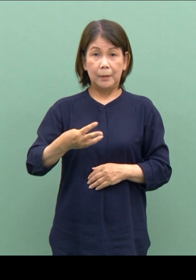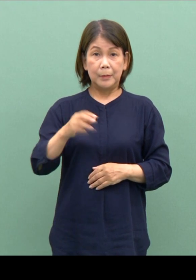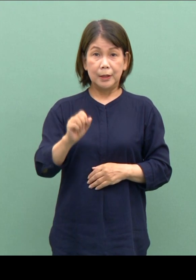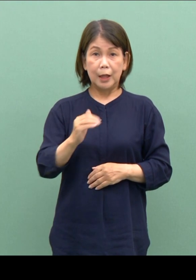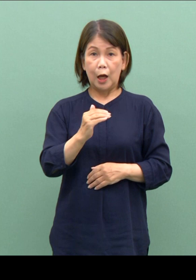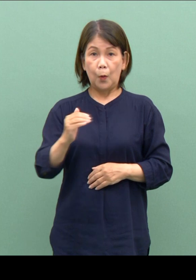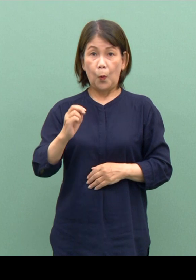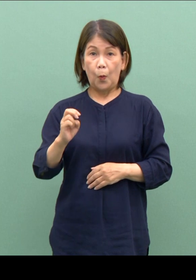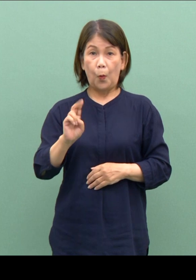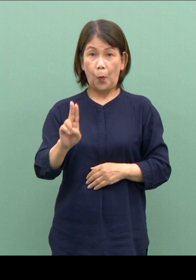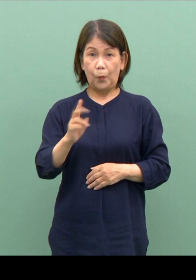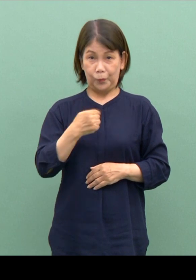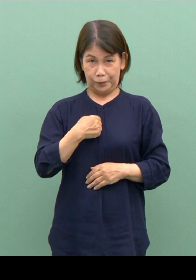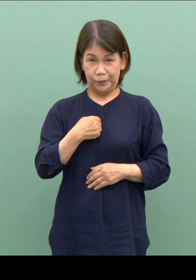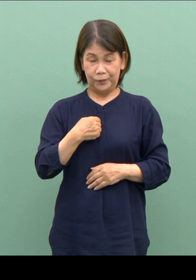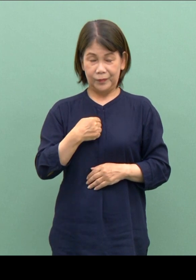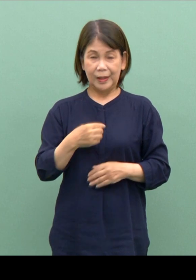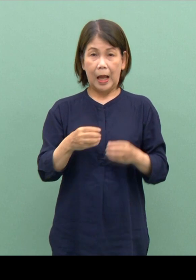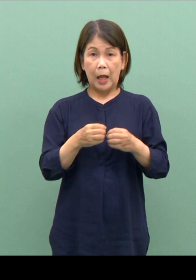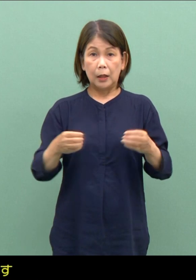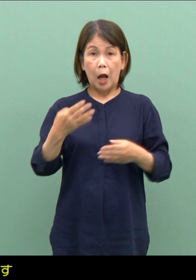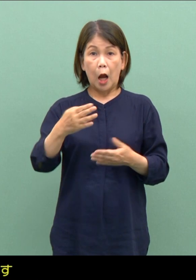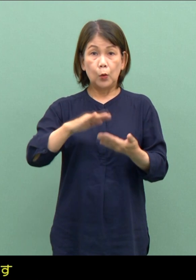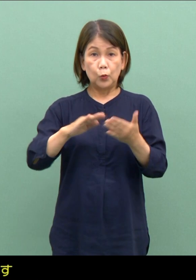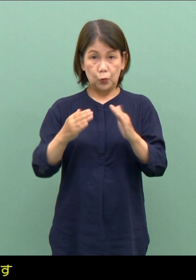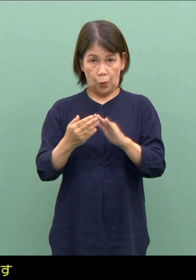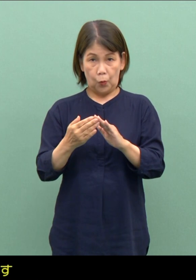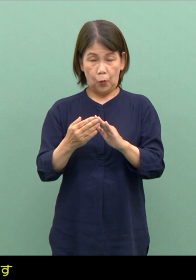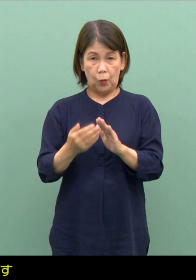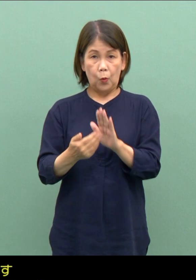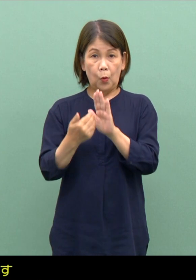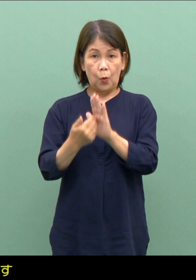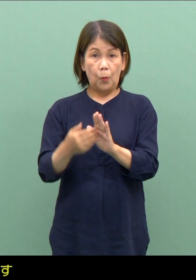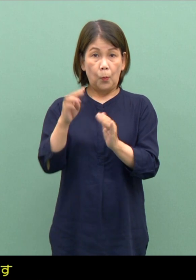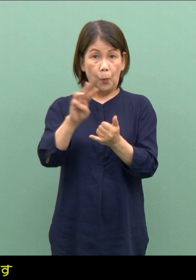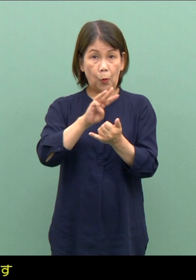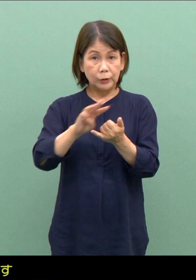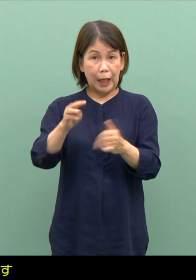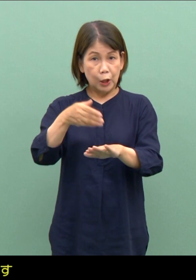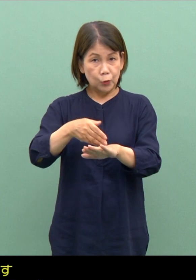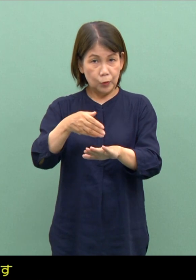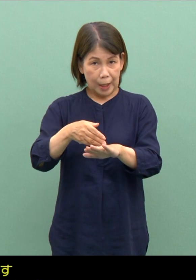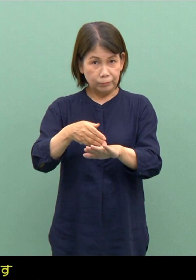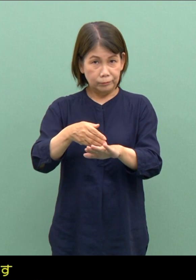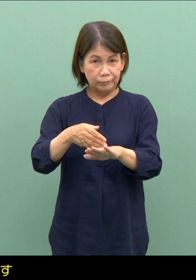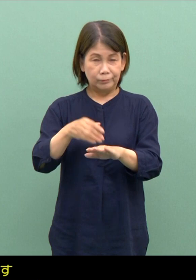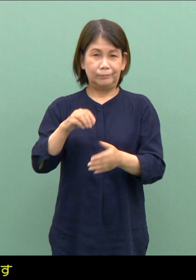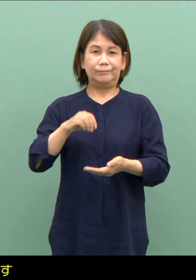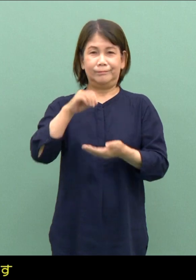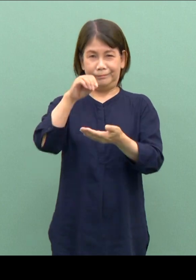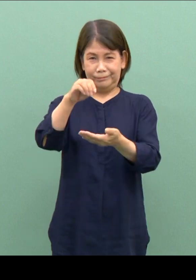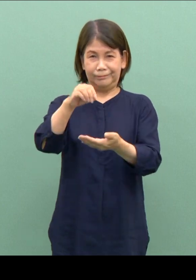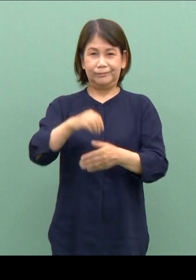みさごろうでござる。長与町で実施された総合防災訓練の様子をお届けしよう。